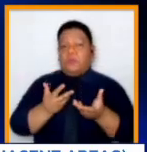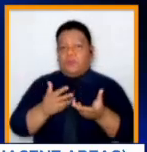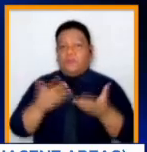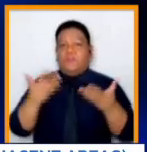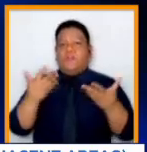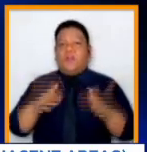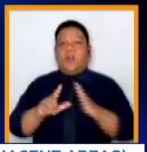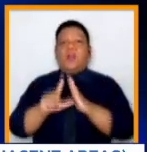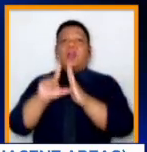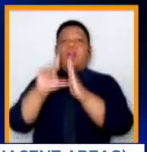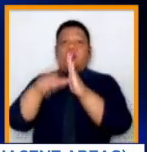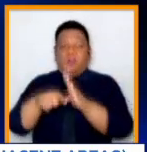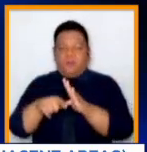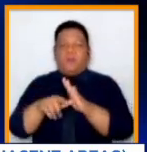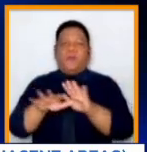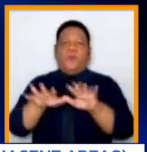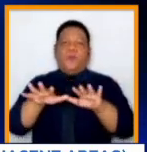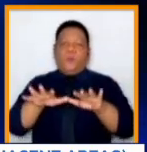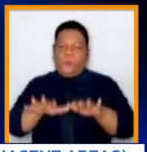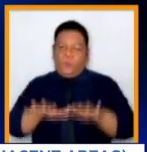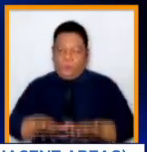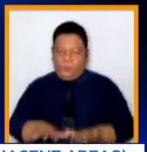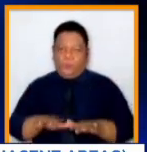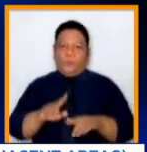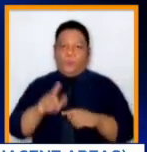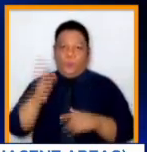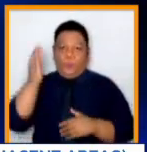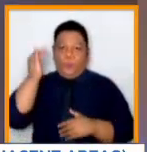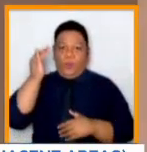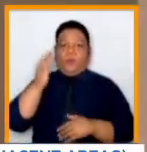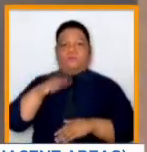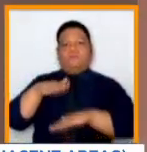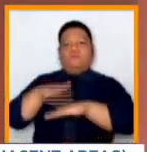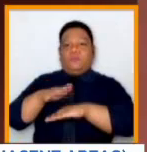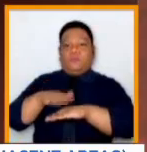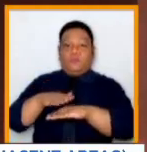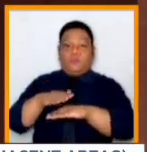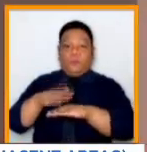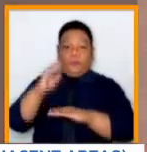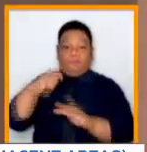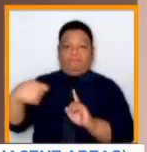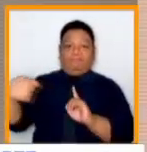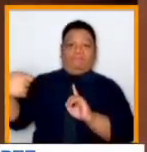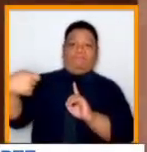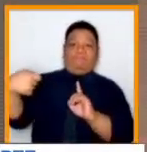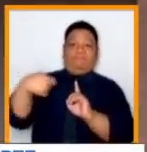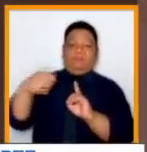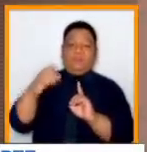lalaki matapos siyang pagbantaan at akmang sasaksakin. Kinuha